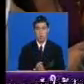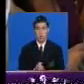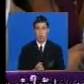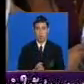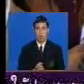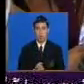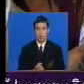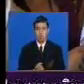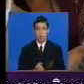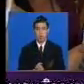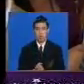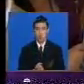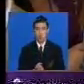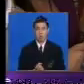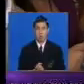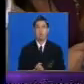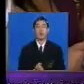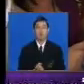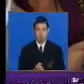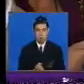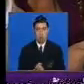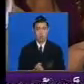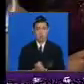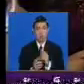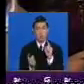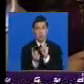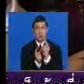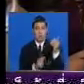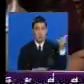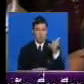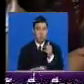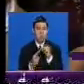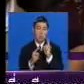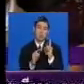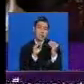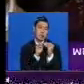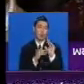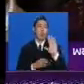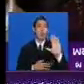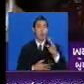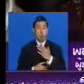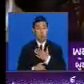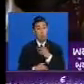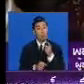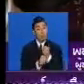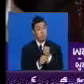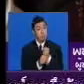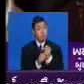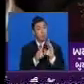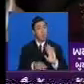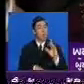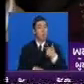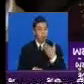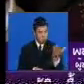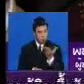เพียงแค่เชิญท่านมาแจ้งข้อกล่าวหาก็เป็นสิทธิ์ของท่านนะครับเราก็ถ้าท่านทำอย่างนั้นเราก็รับท